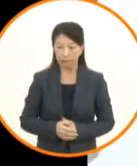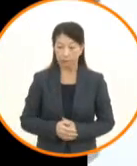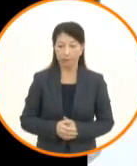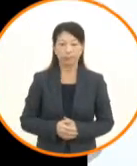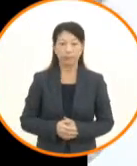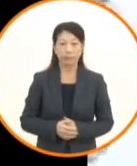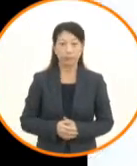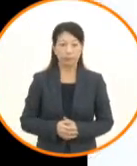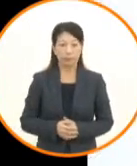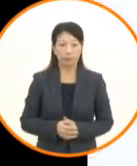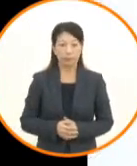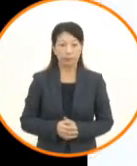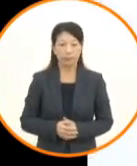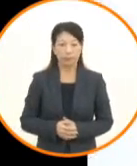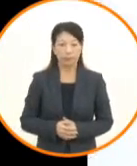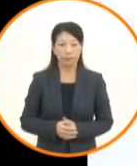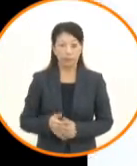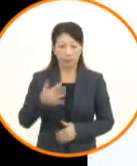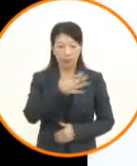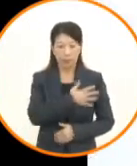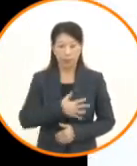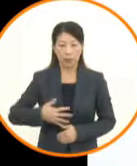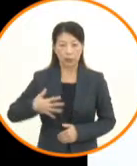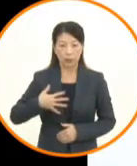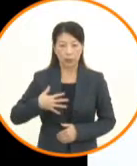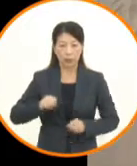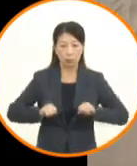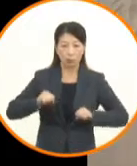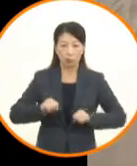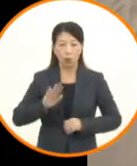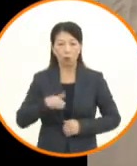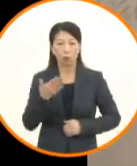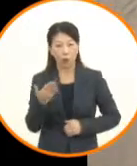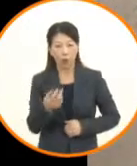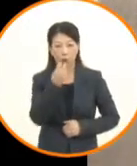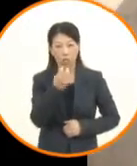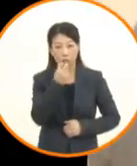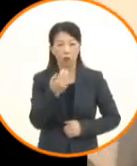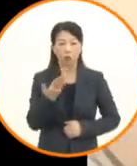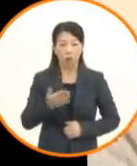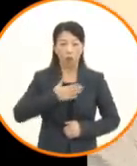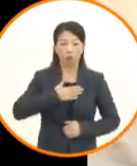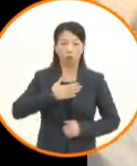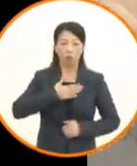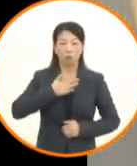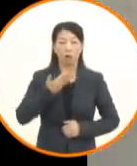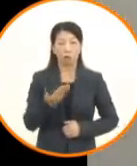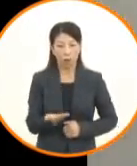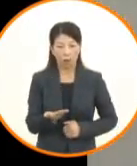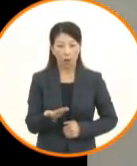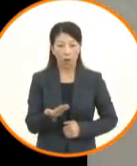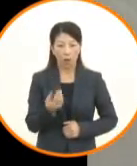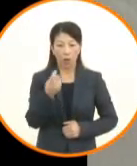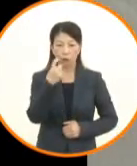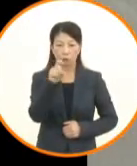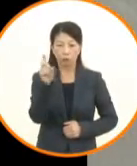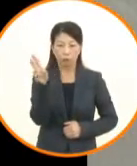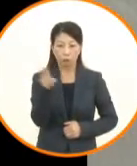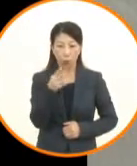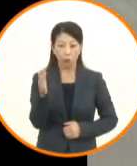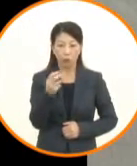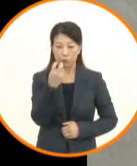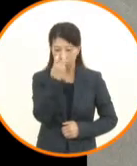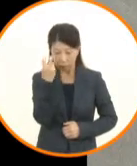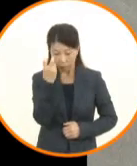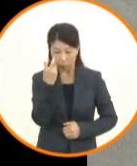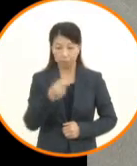丈夫ですか。 全身の動きがあるのか呼吸があるのか、胸の上がり下がりなんかを、まあ、10秒ぐらいかけて観察